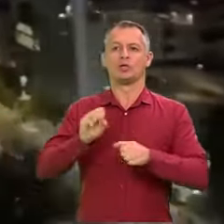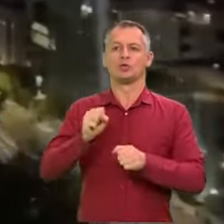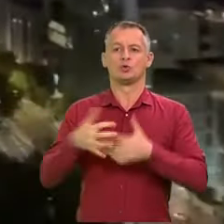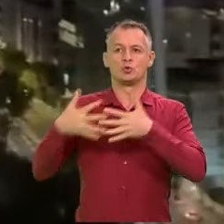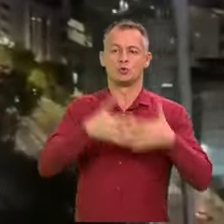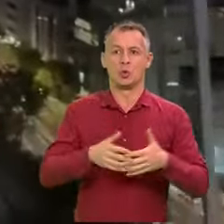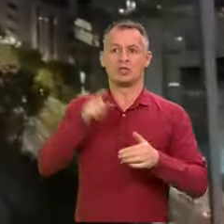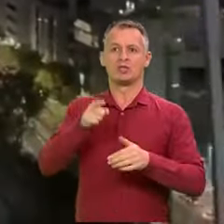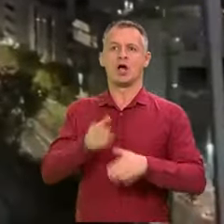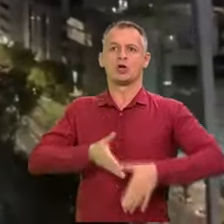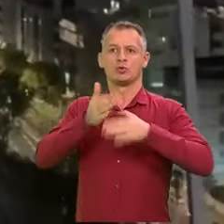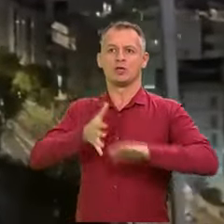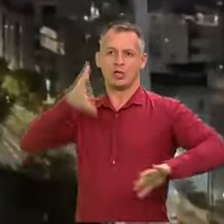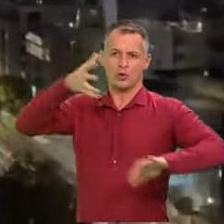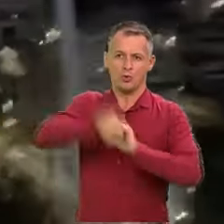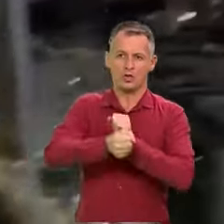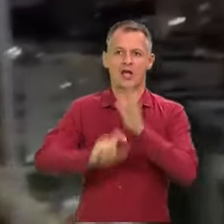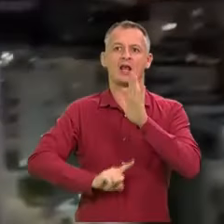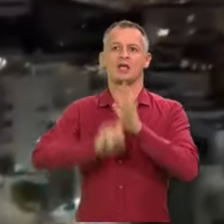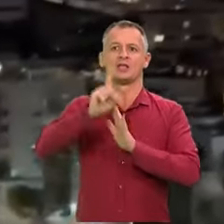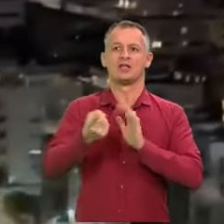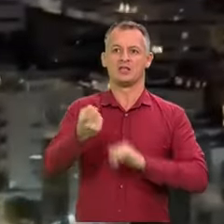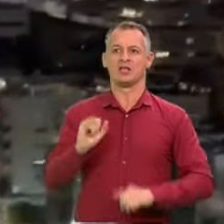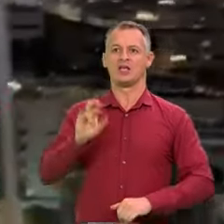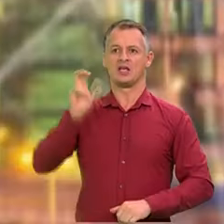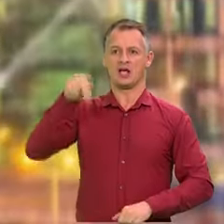la doborârea rachetelor iraniene.